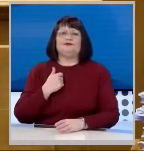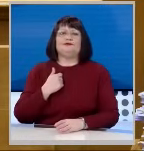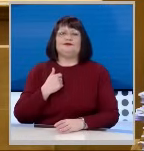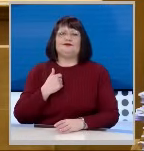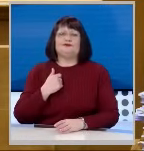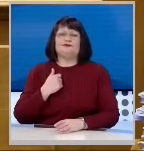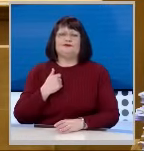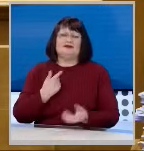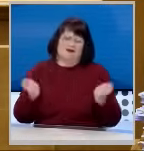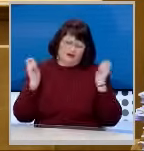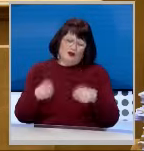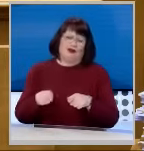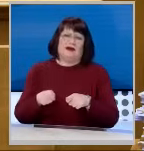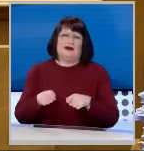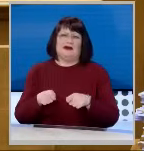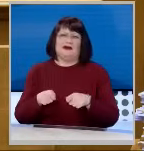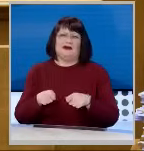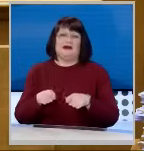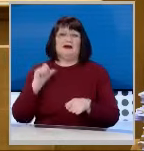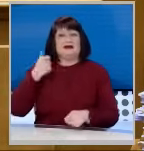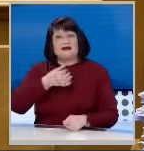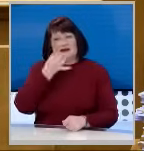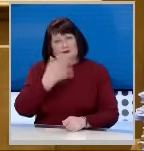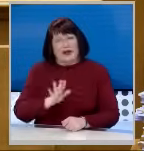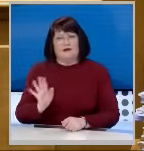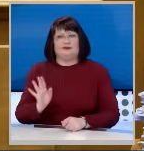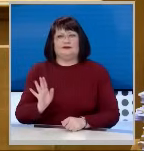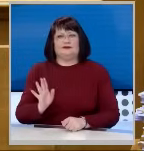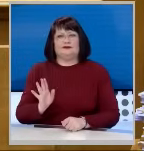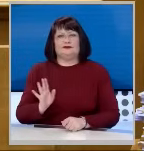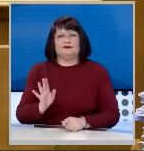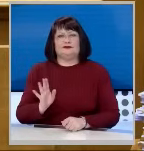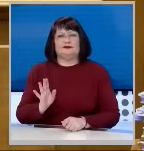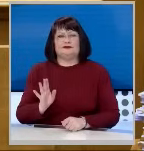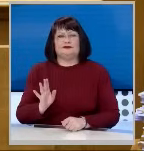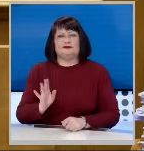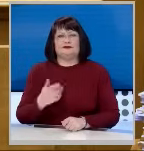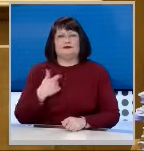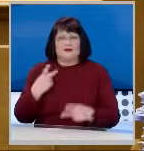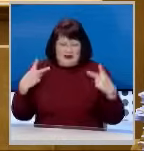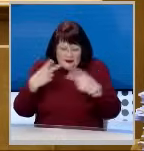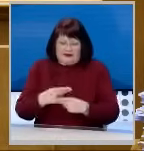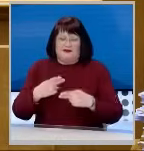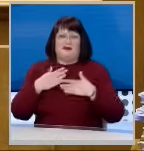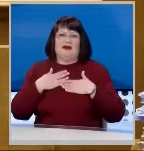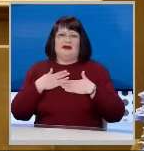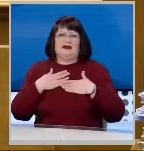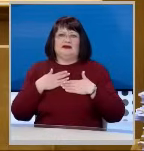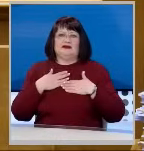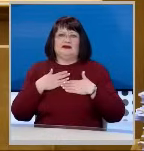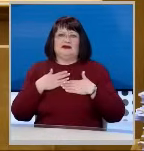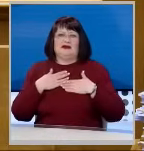καμία περίπτωση σας το είπα και χτες να με σταματήσετε ή να